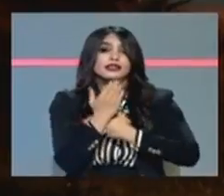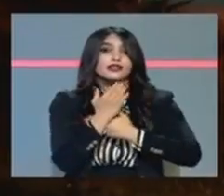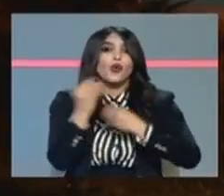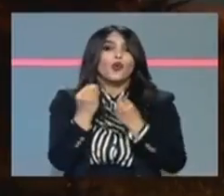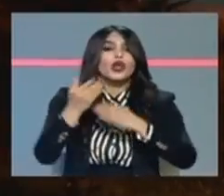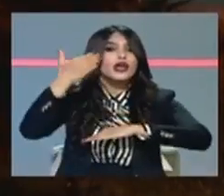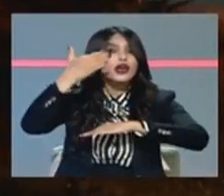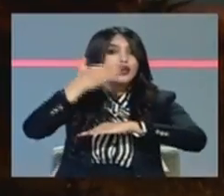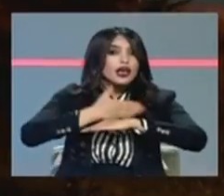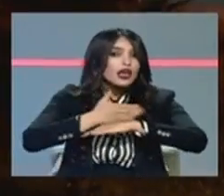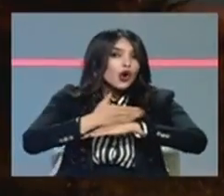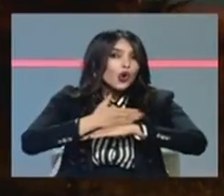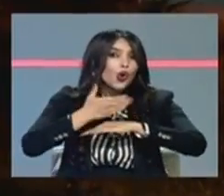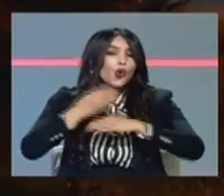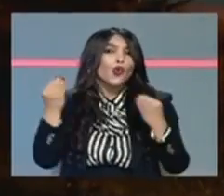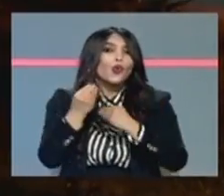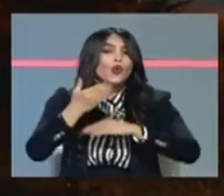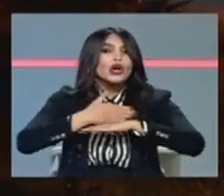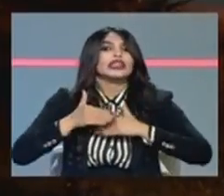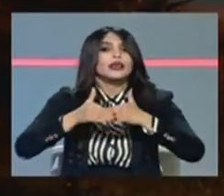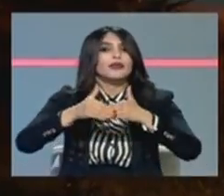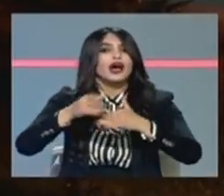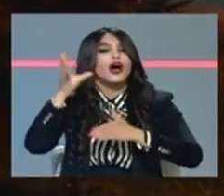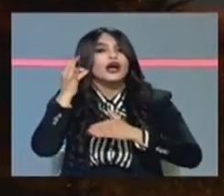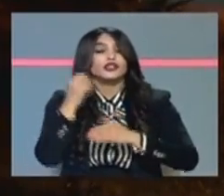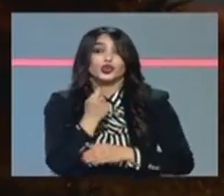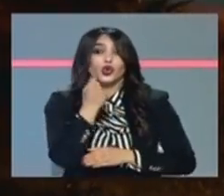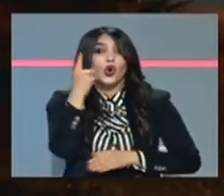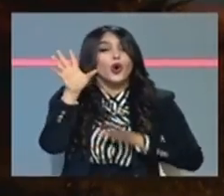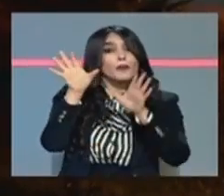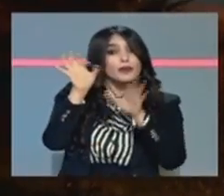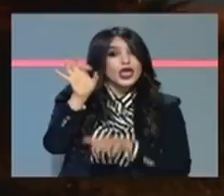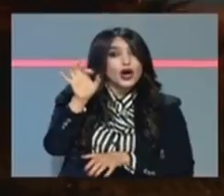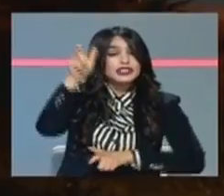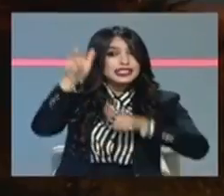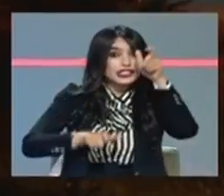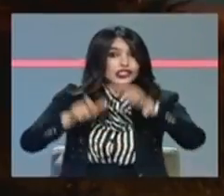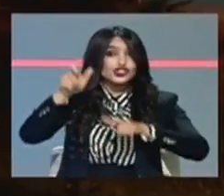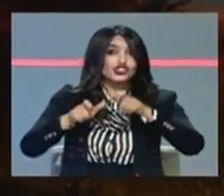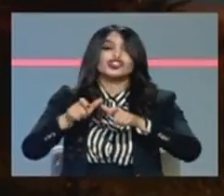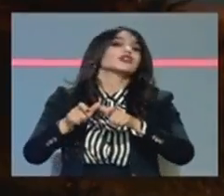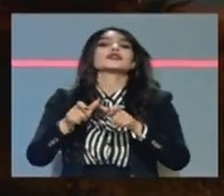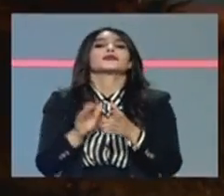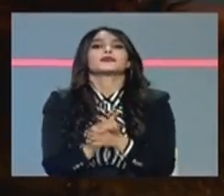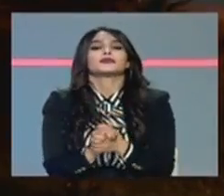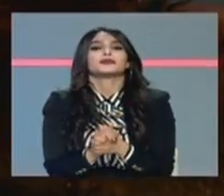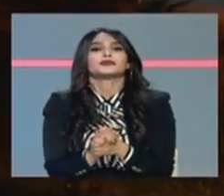المعبر الحدودي بحيدرة، وايضا ذكروا ان 150 شخص هما من في